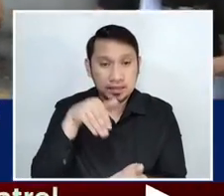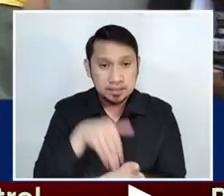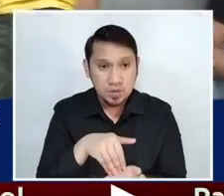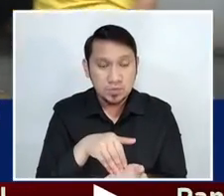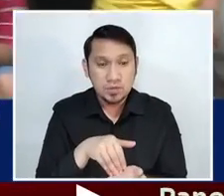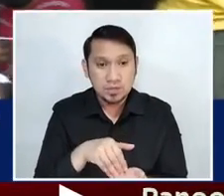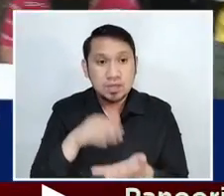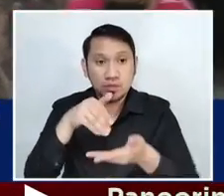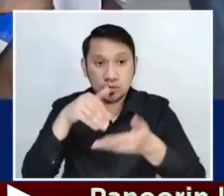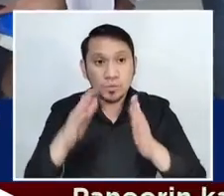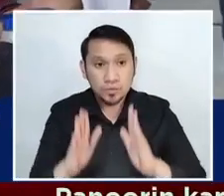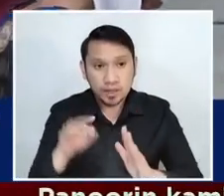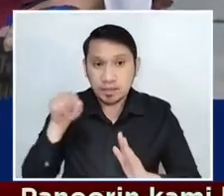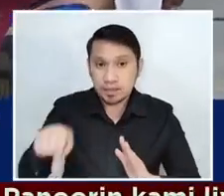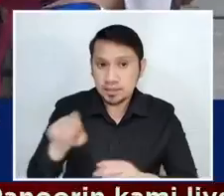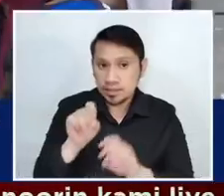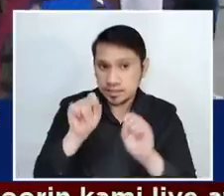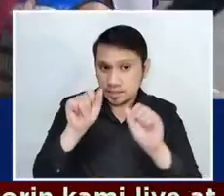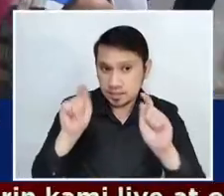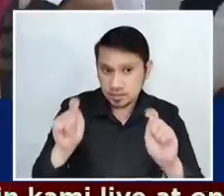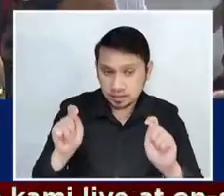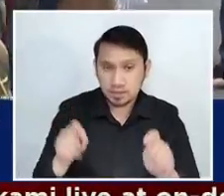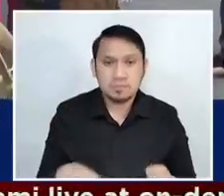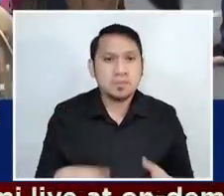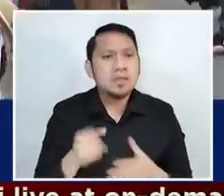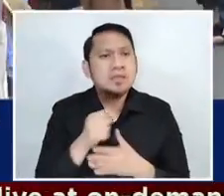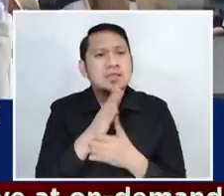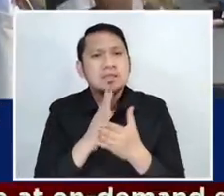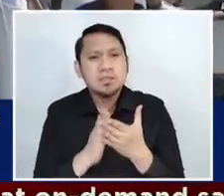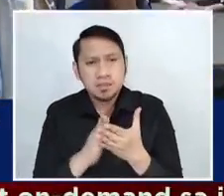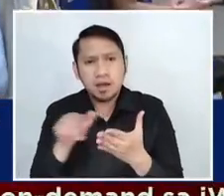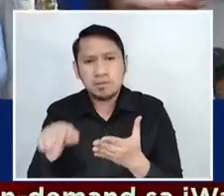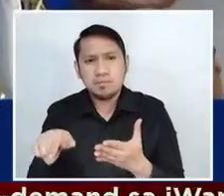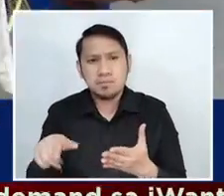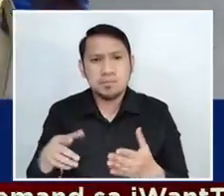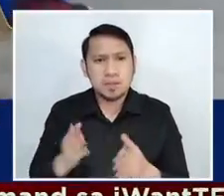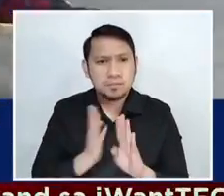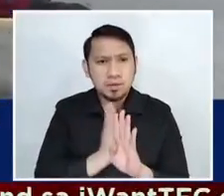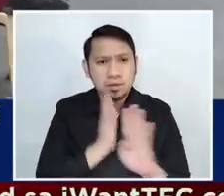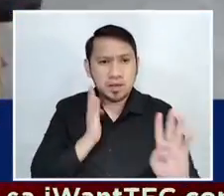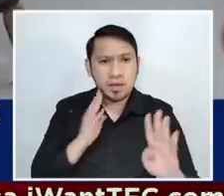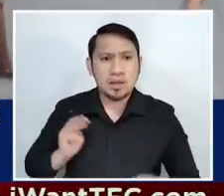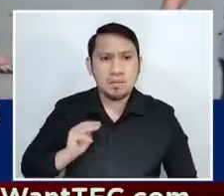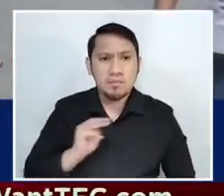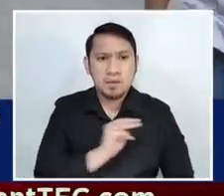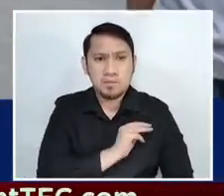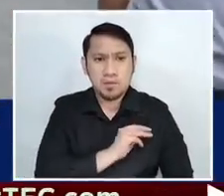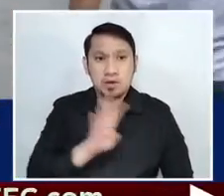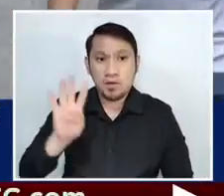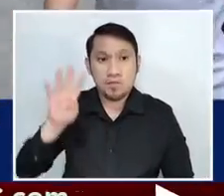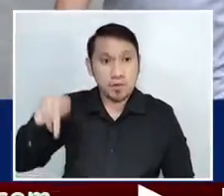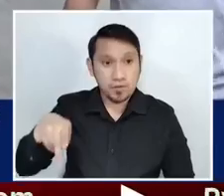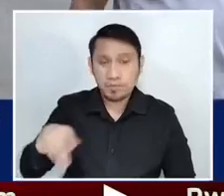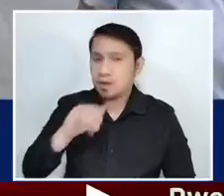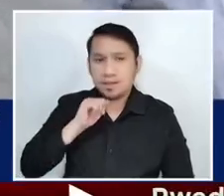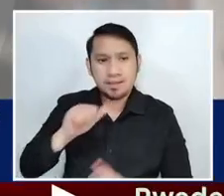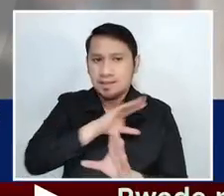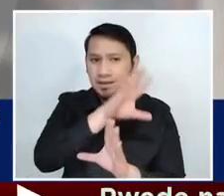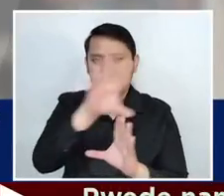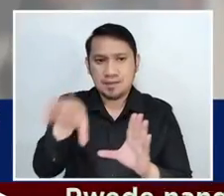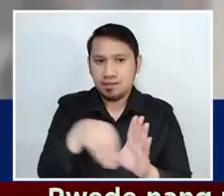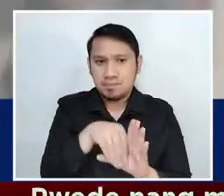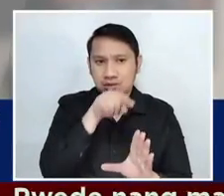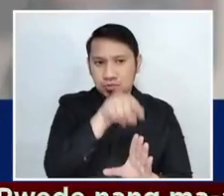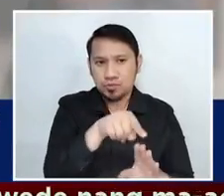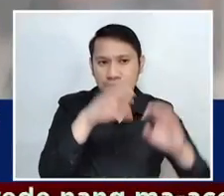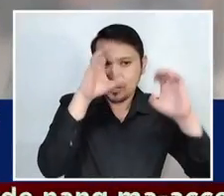nitong Sabado. May mga pumila pa din kasing miyembro ng 4Ps na hindi kwalipikado sa ayudang pang-eskwela.